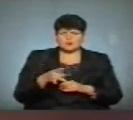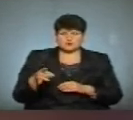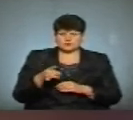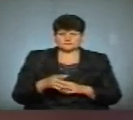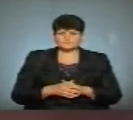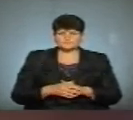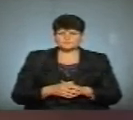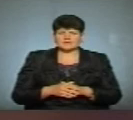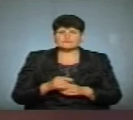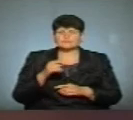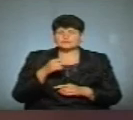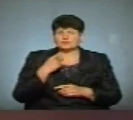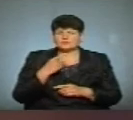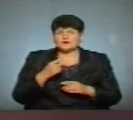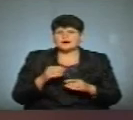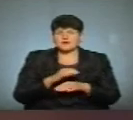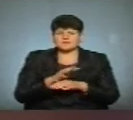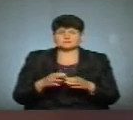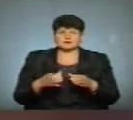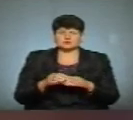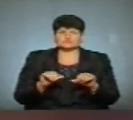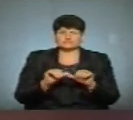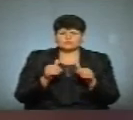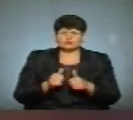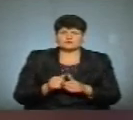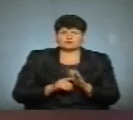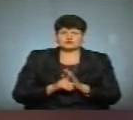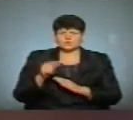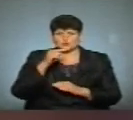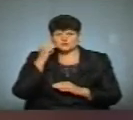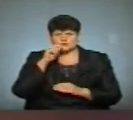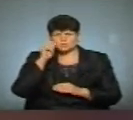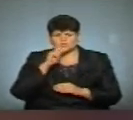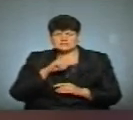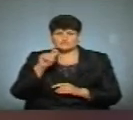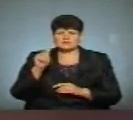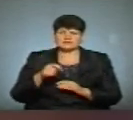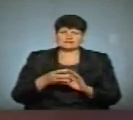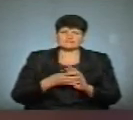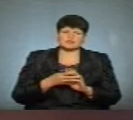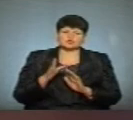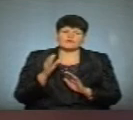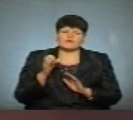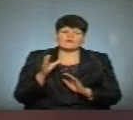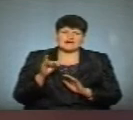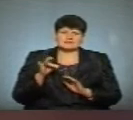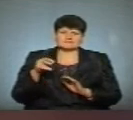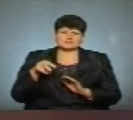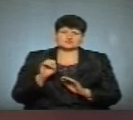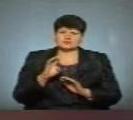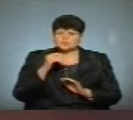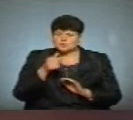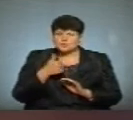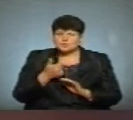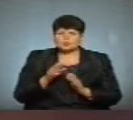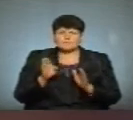Юрій Кульпа. За його словами, артбригаду сформували на початку російсько-української війни 9 вересня 2014 року.